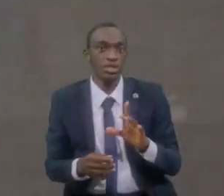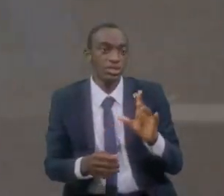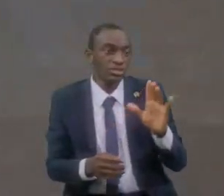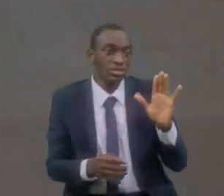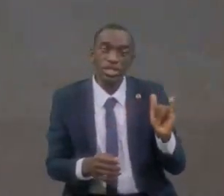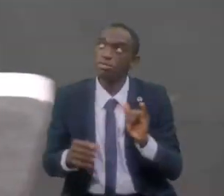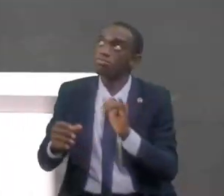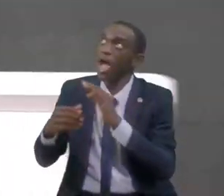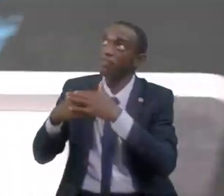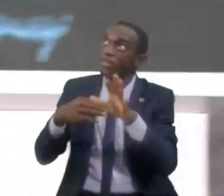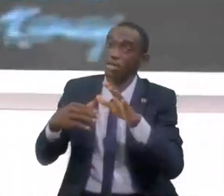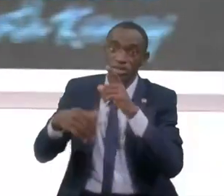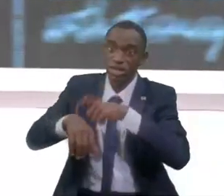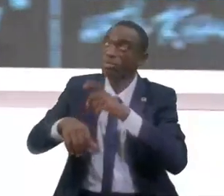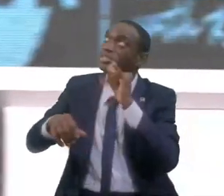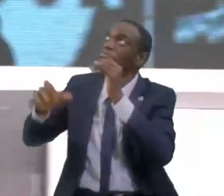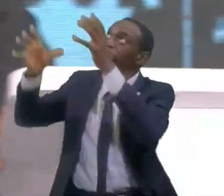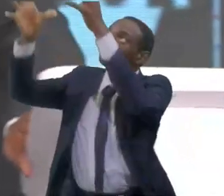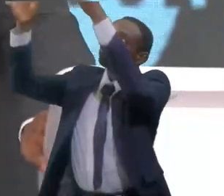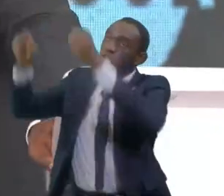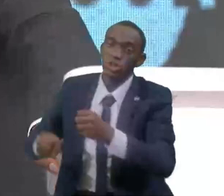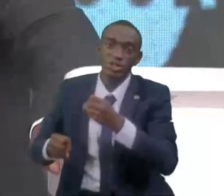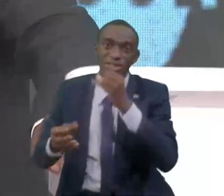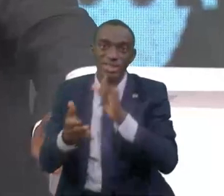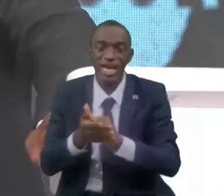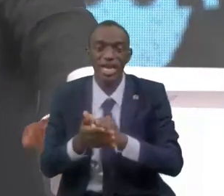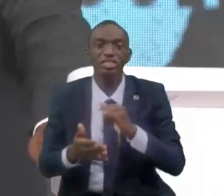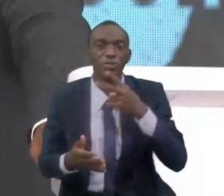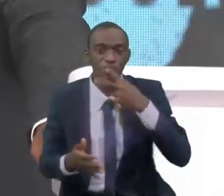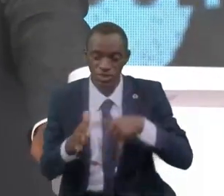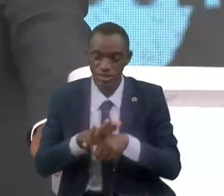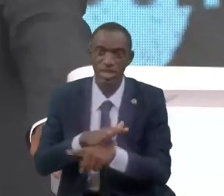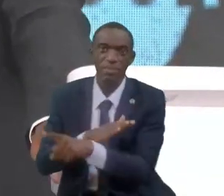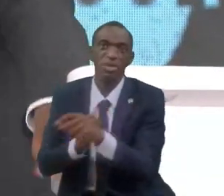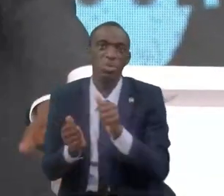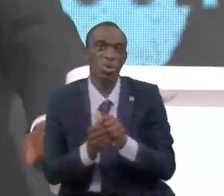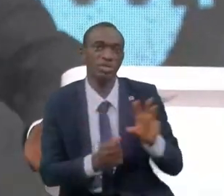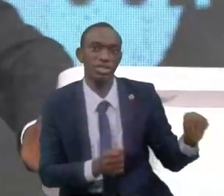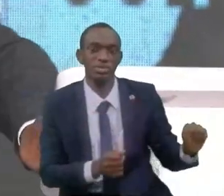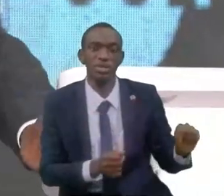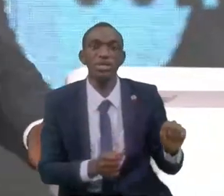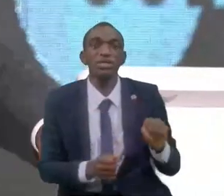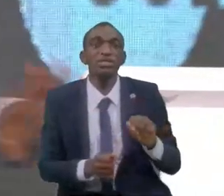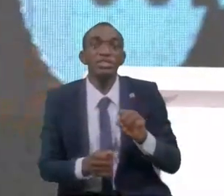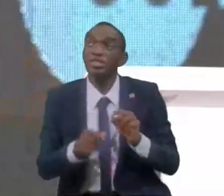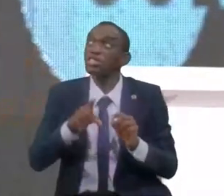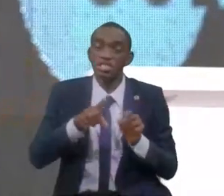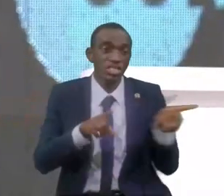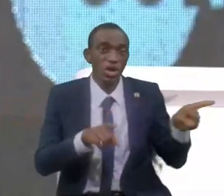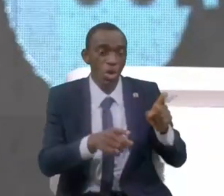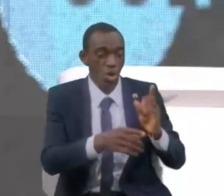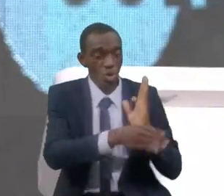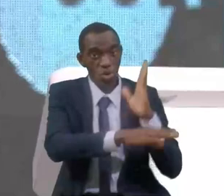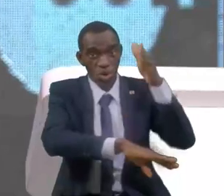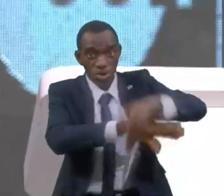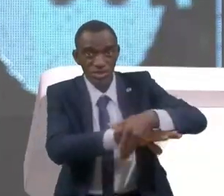reins avec eux. Ils ont traversé le Jourdain juste avec le serpent des reins. Ils ont combattu